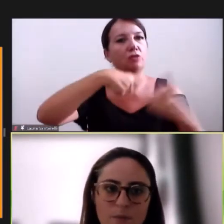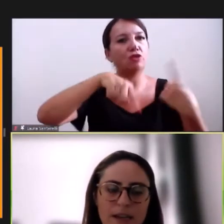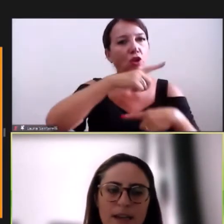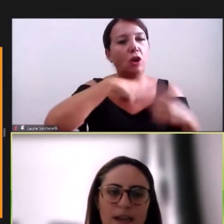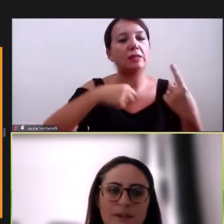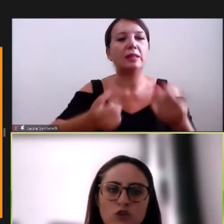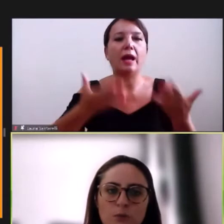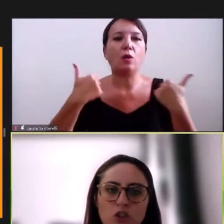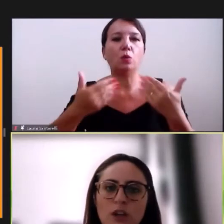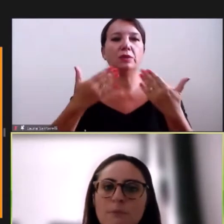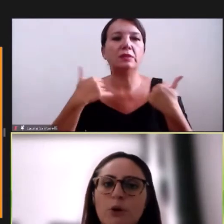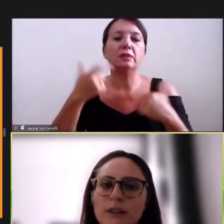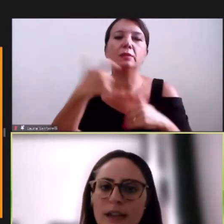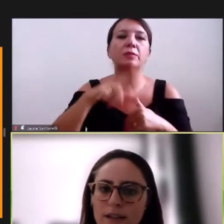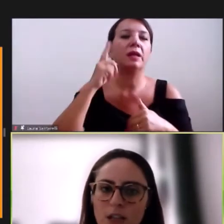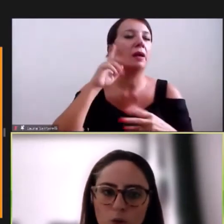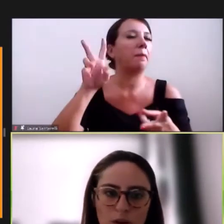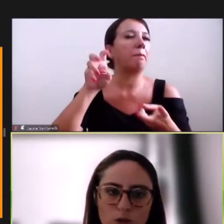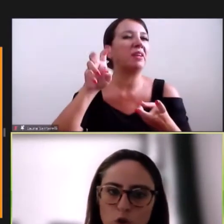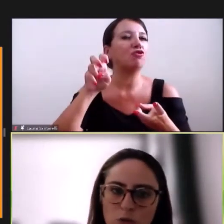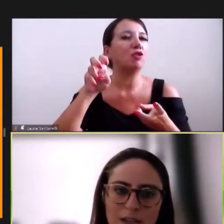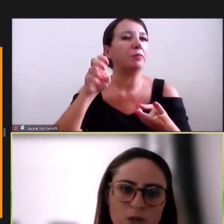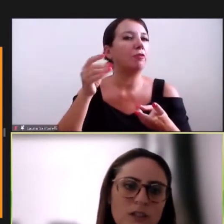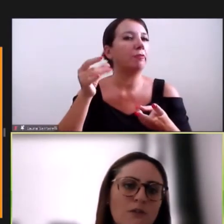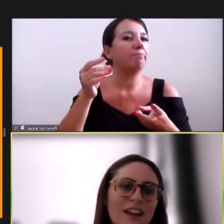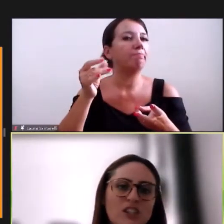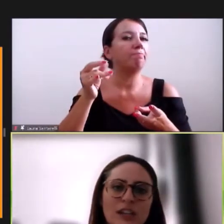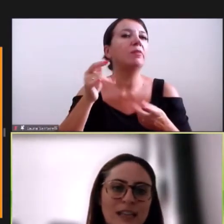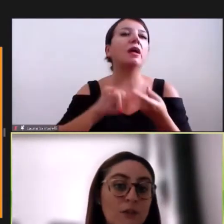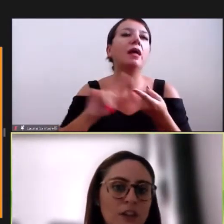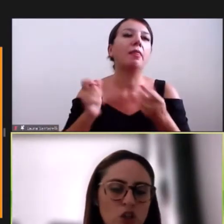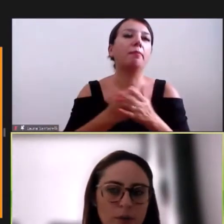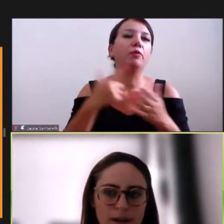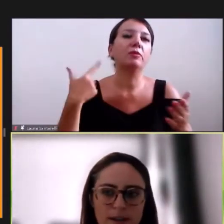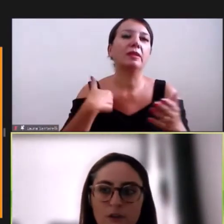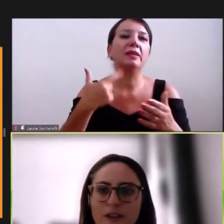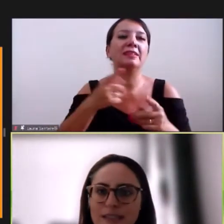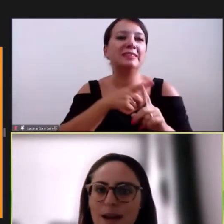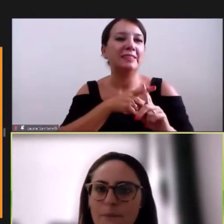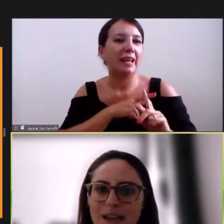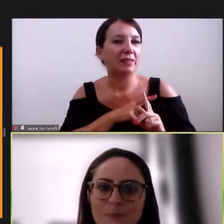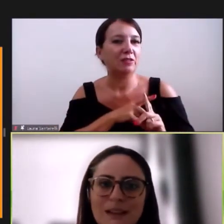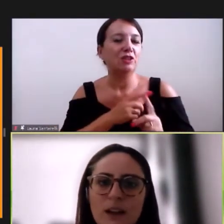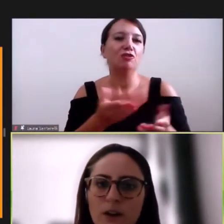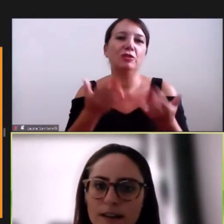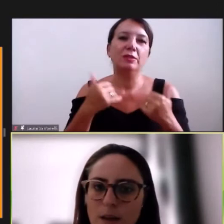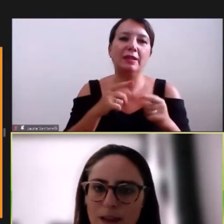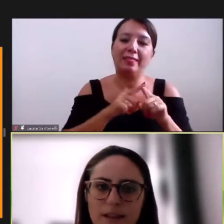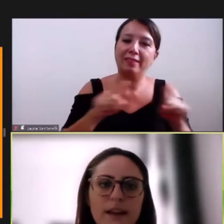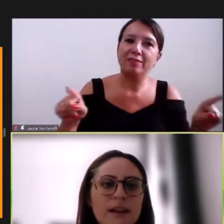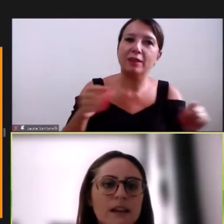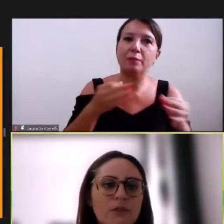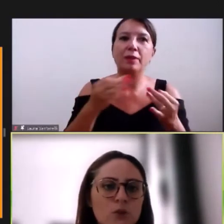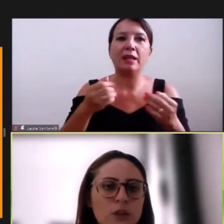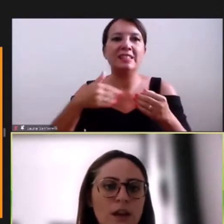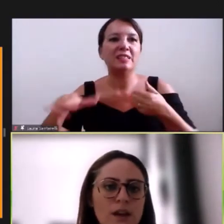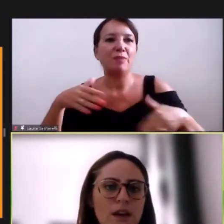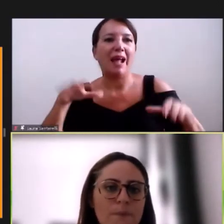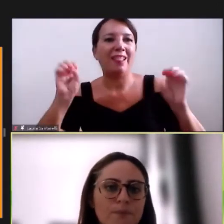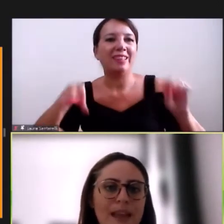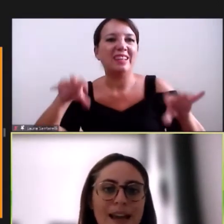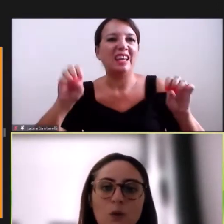acquisti, perché percepisce che è importante ridurre il consumo di risorse, fare sacrifici per differenziare bene, smaltire correttamente i